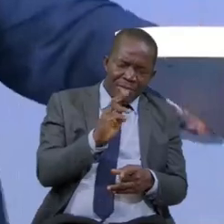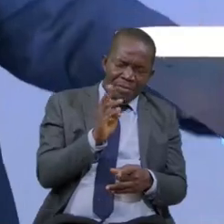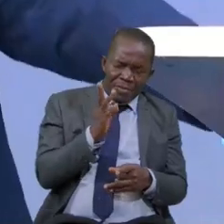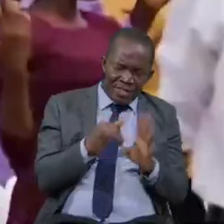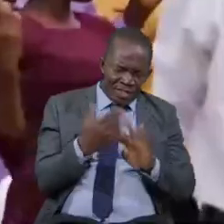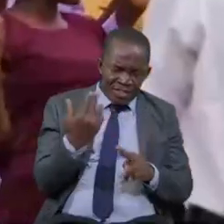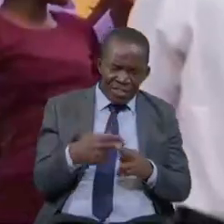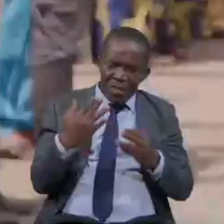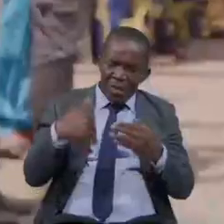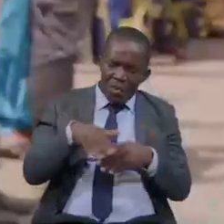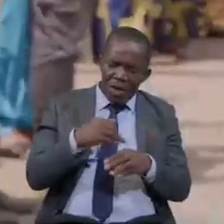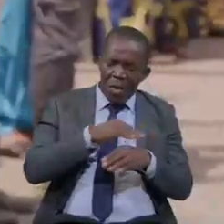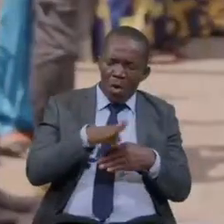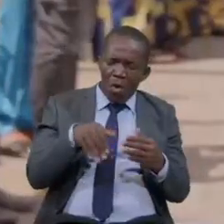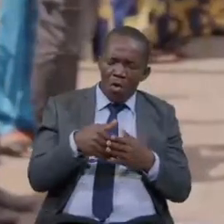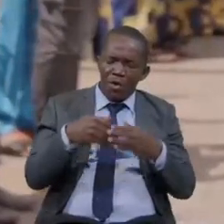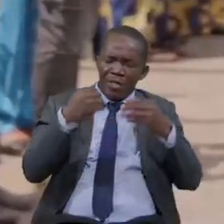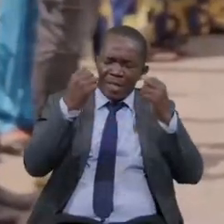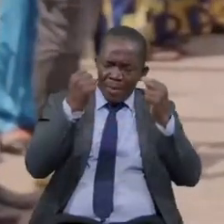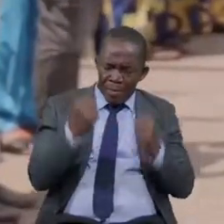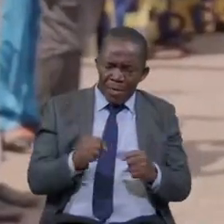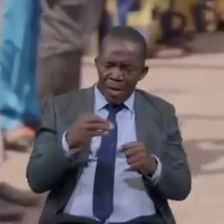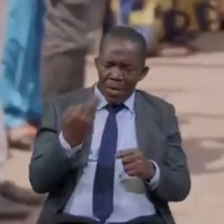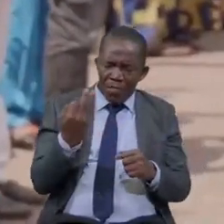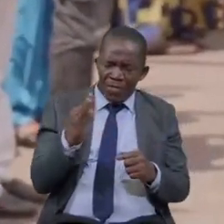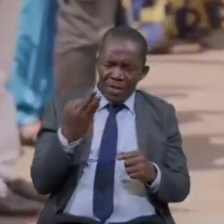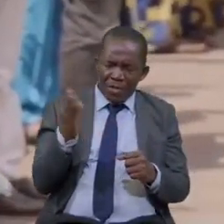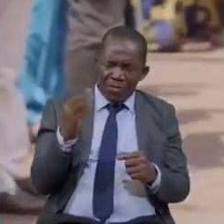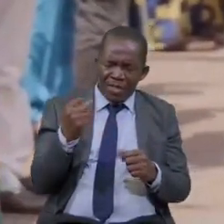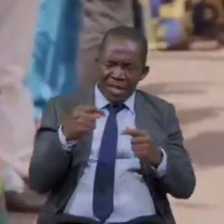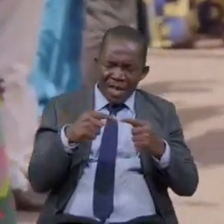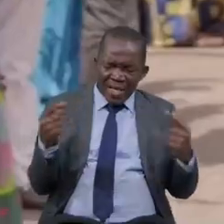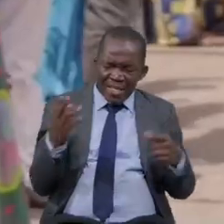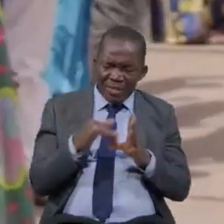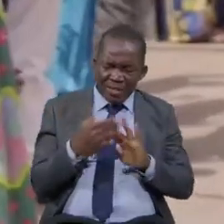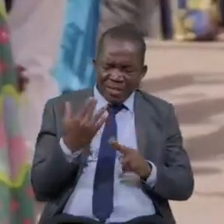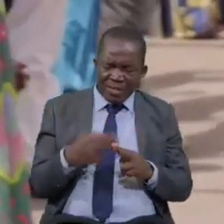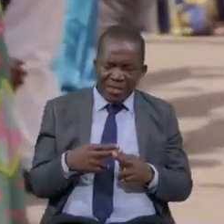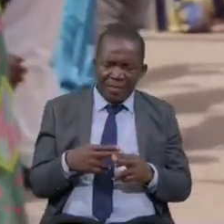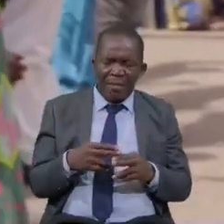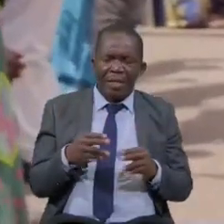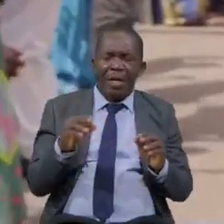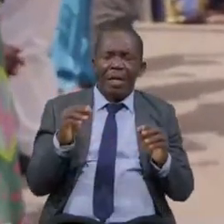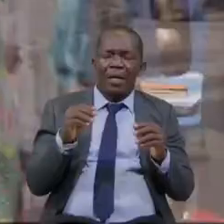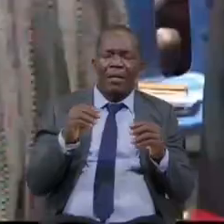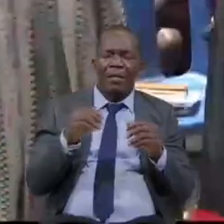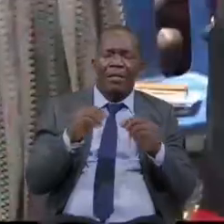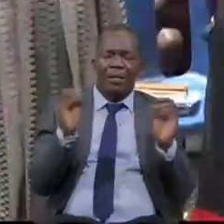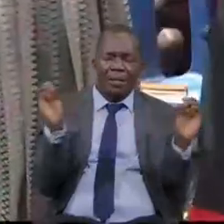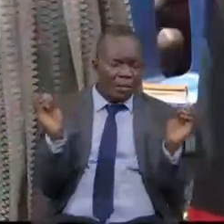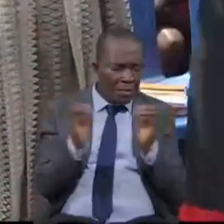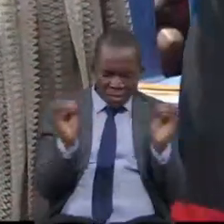nom de Jésus. Et rien ne pourra nous tenir.